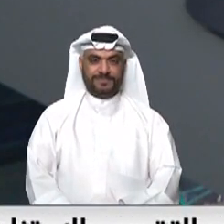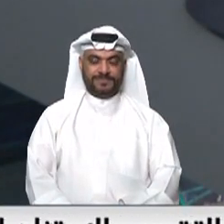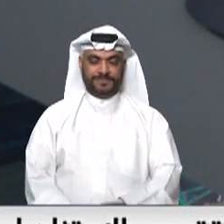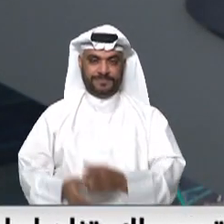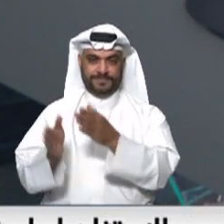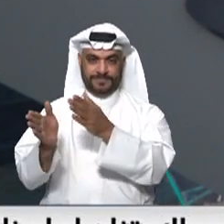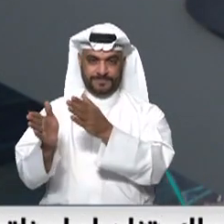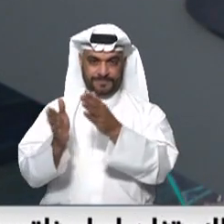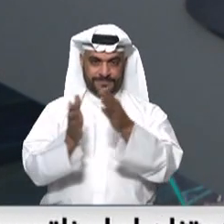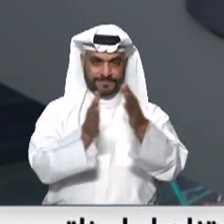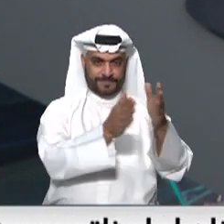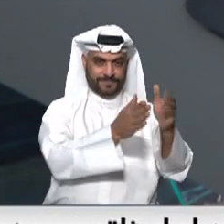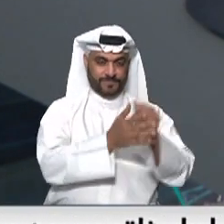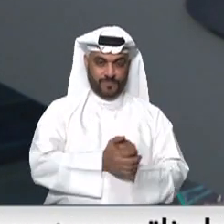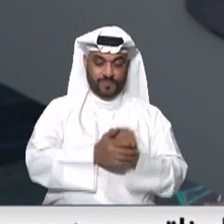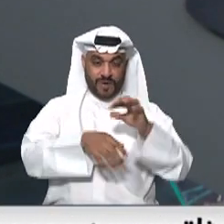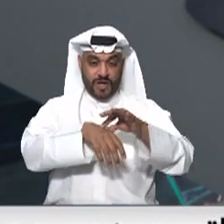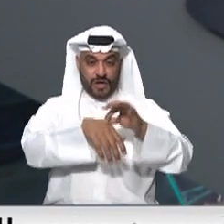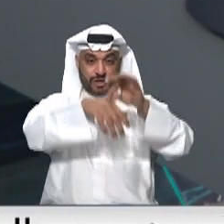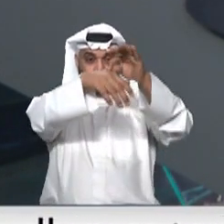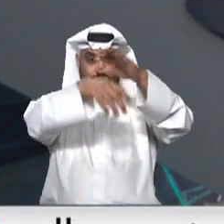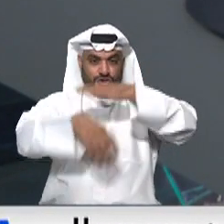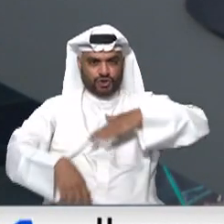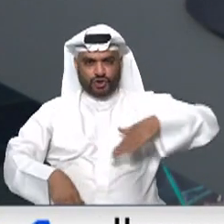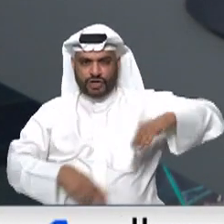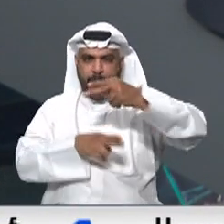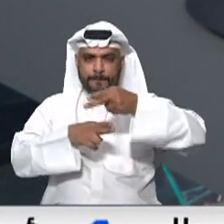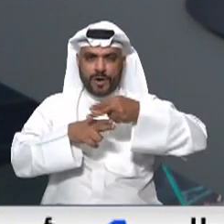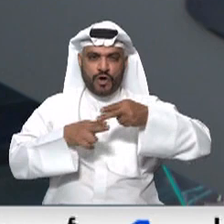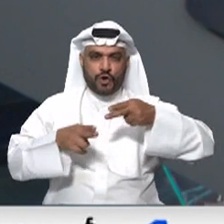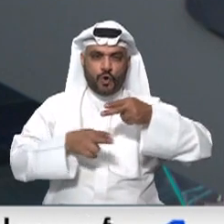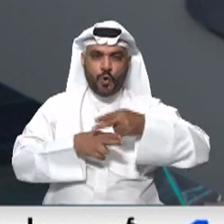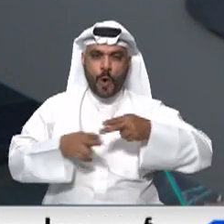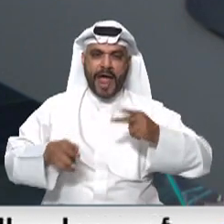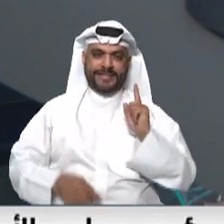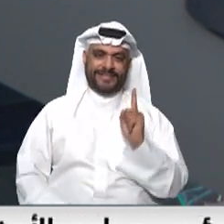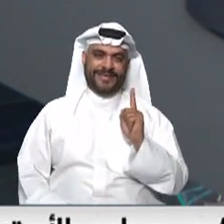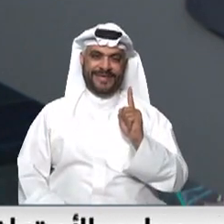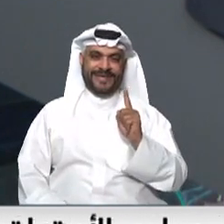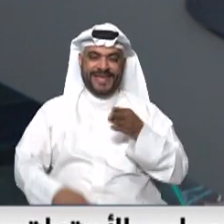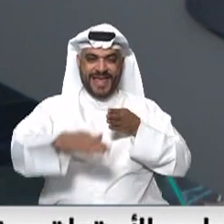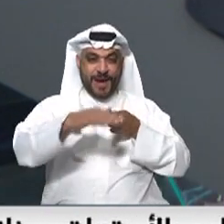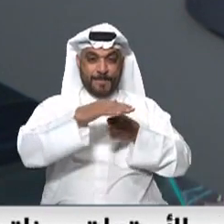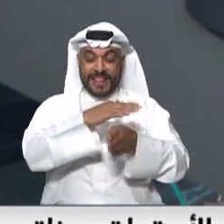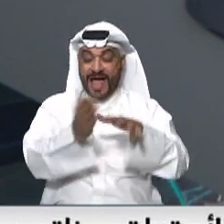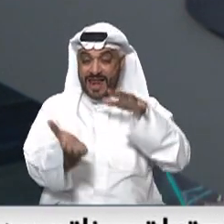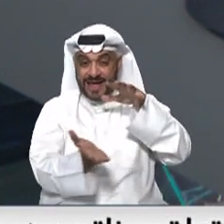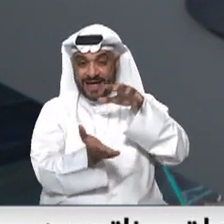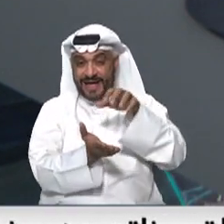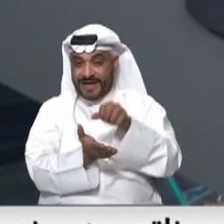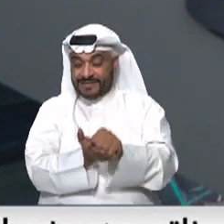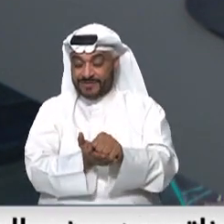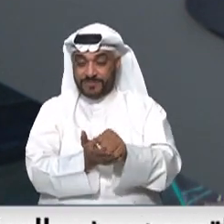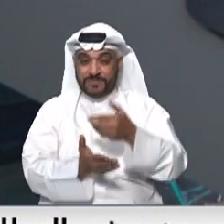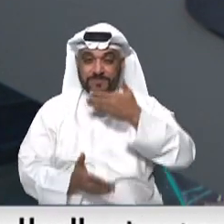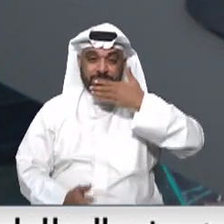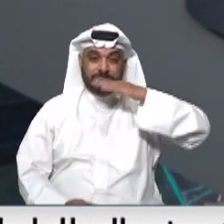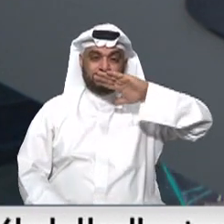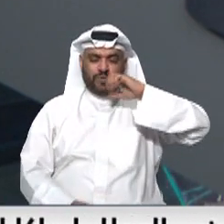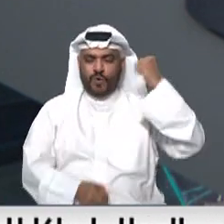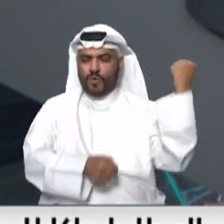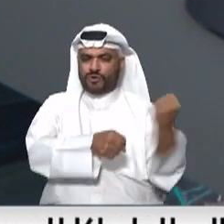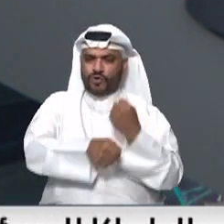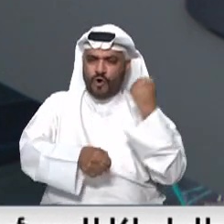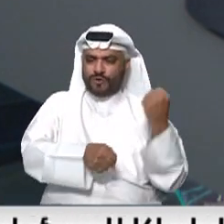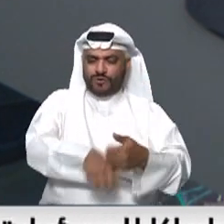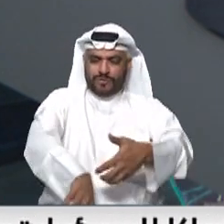أيها السادة، لعب أبناء الكويت دورا محوريا وكبيرا خلال فترة الغزو الغاشم، وامتهنوا كل المهن